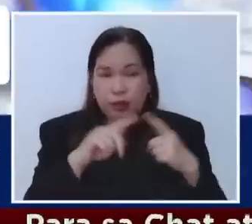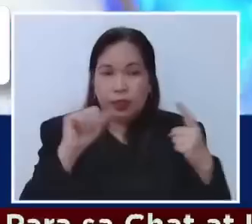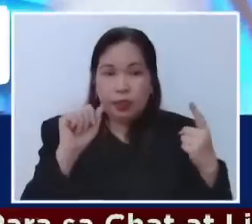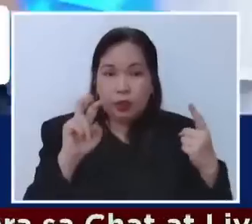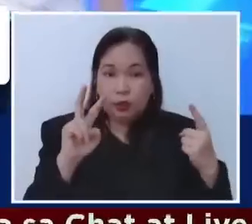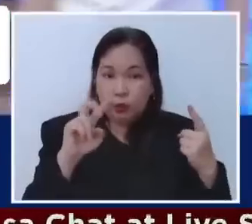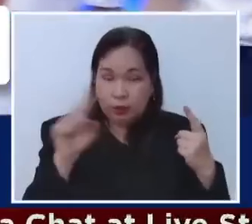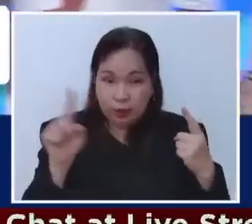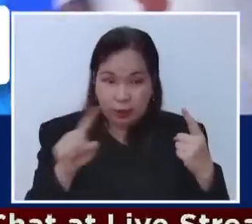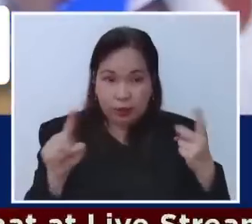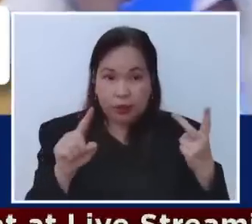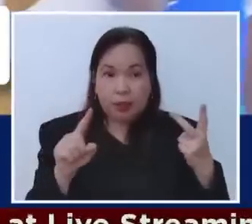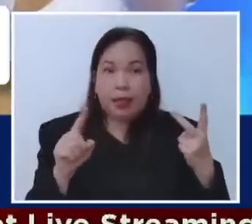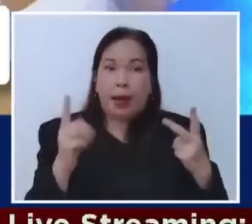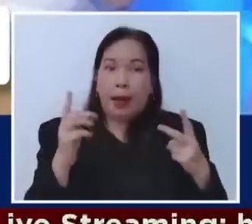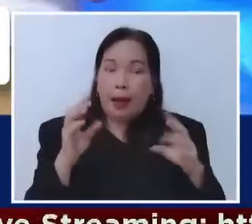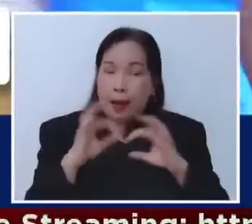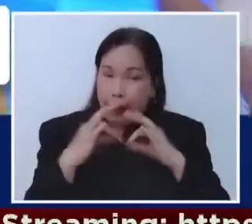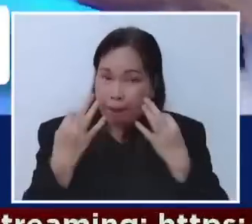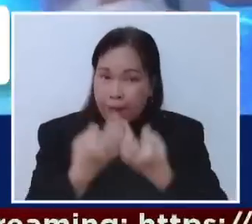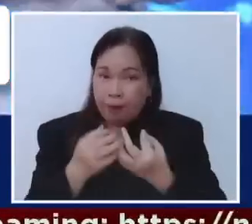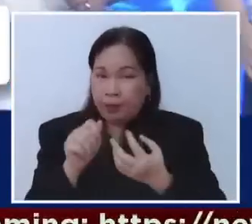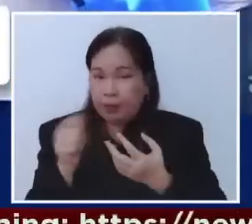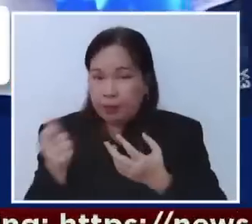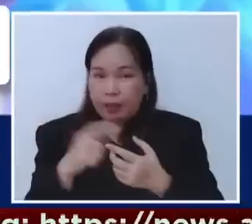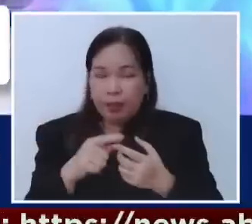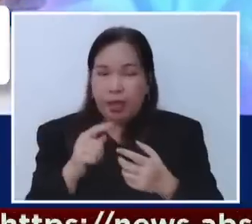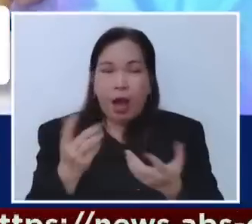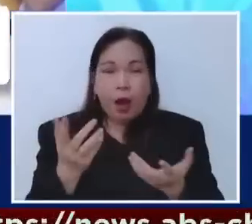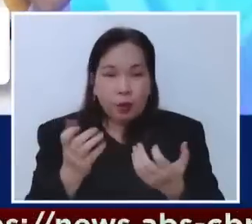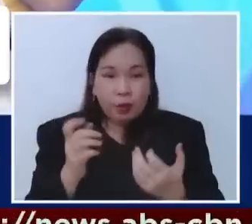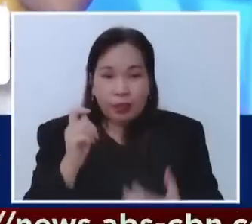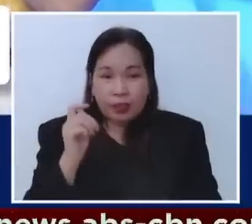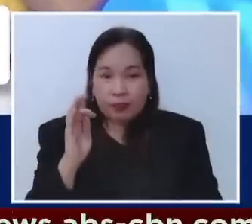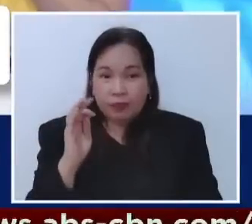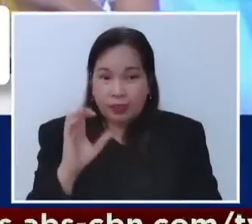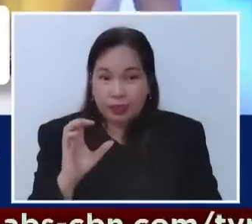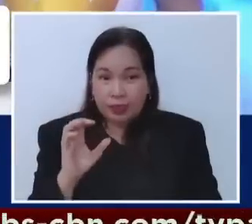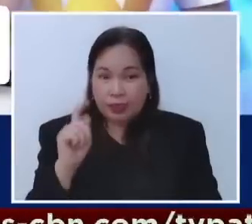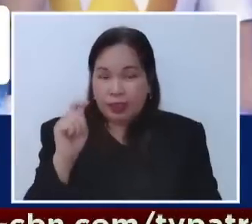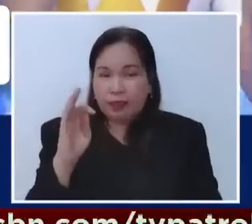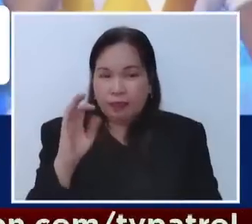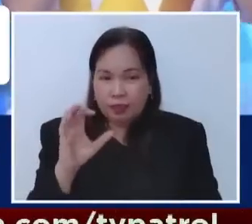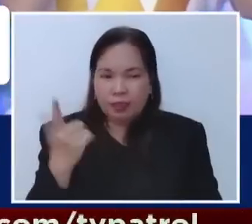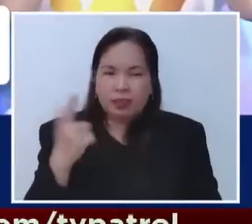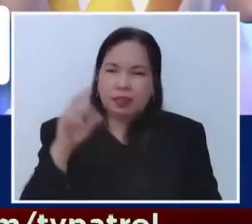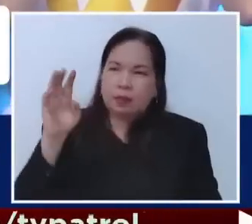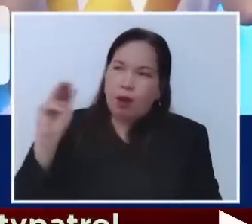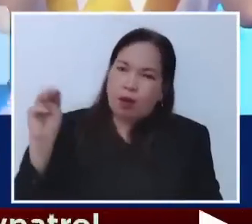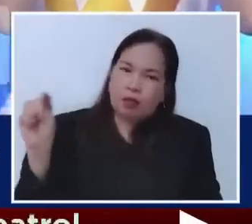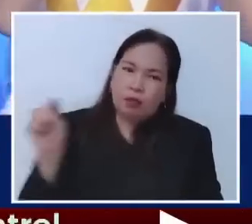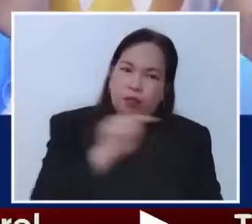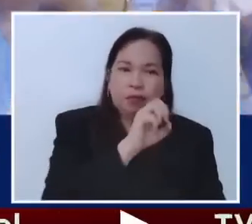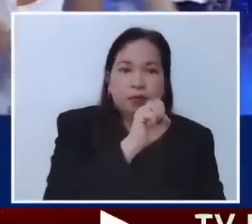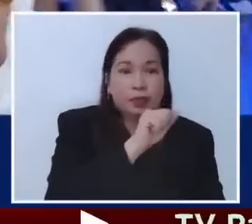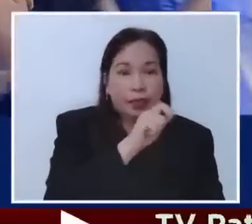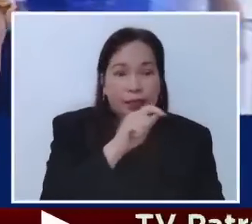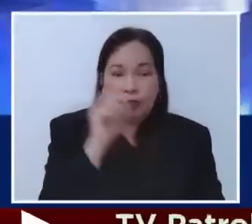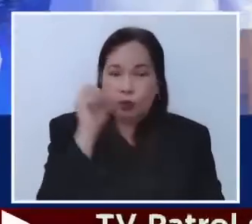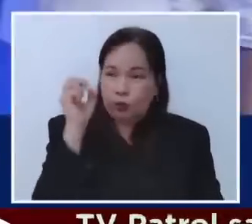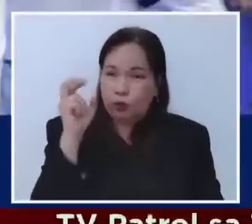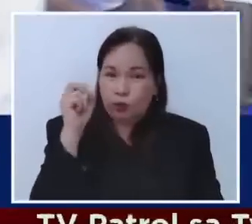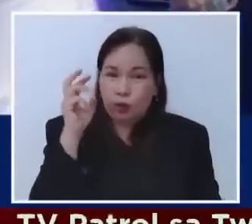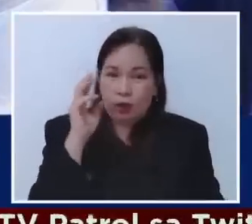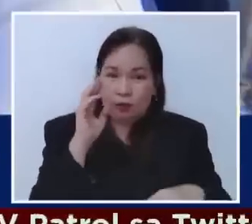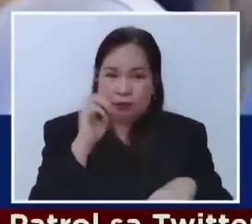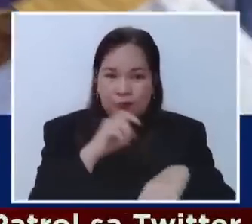Kapamilya Online Live, I Want TFC at TFC mula Lunes hanggang Sabado ng alas 12 ng tanghali. Upang